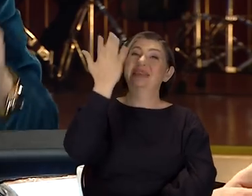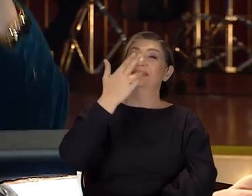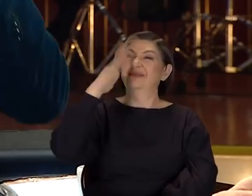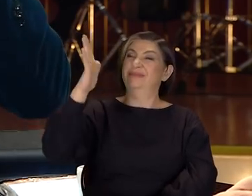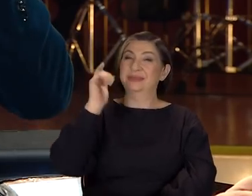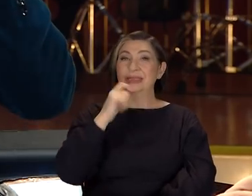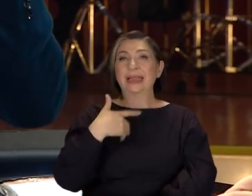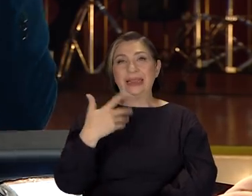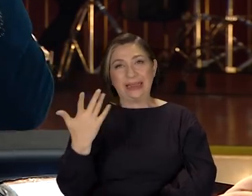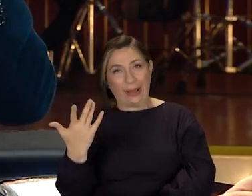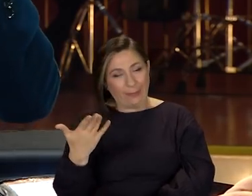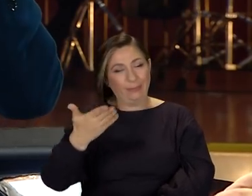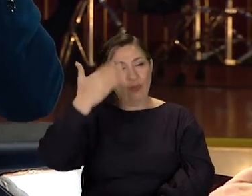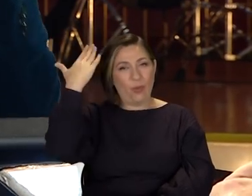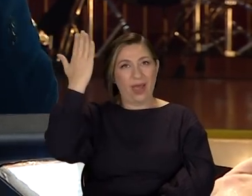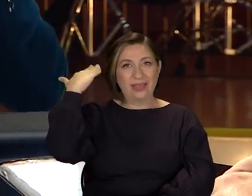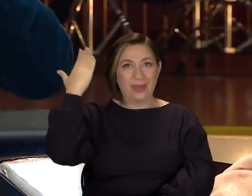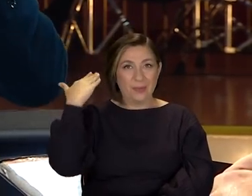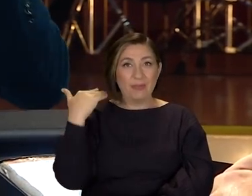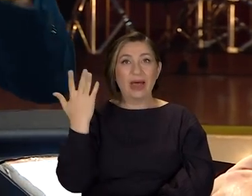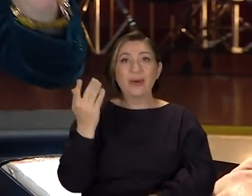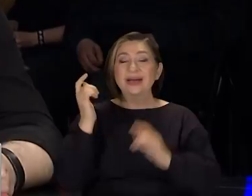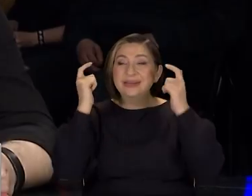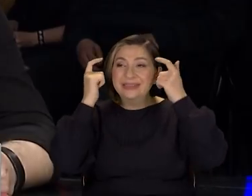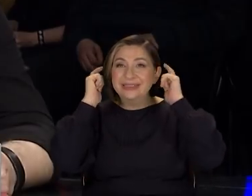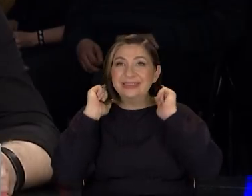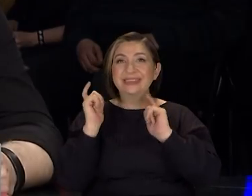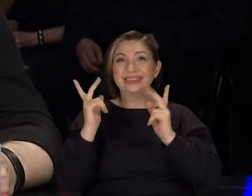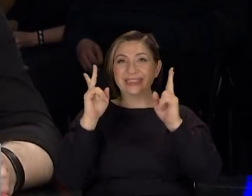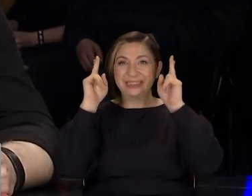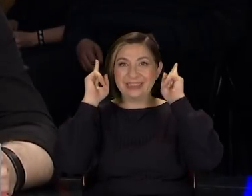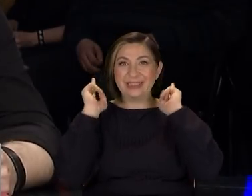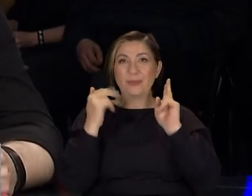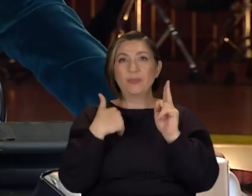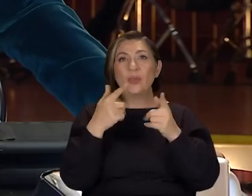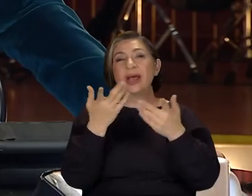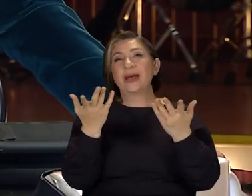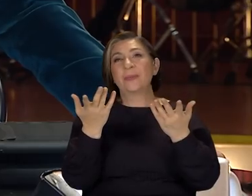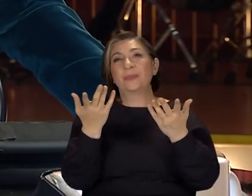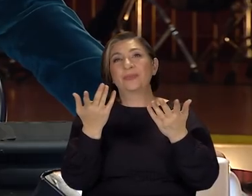beyaz falan, tamam dedik, onu bunun üstünde siyah boyattık, fakat kenarlarını da kesince ben böyle bir